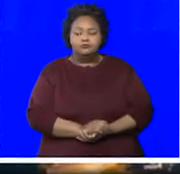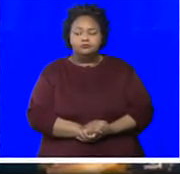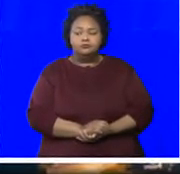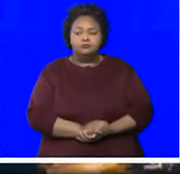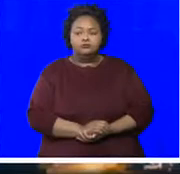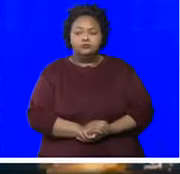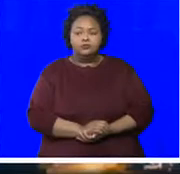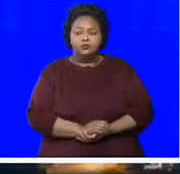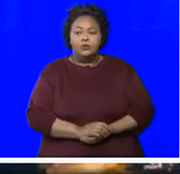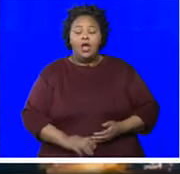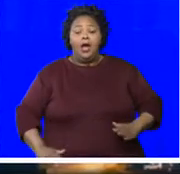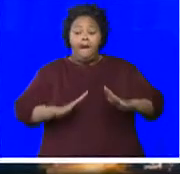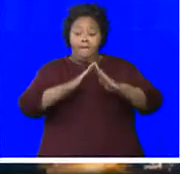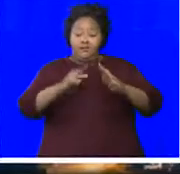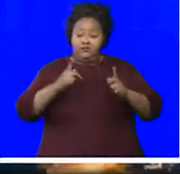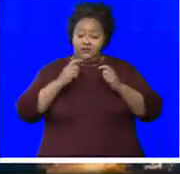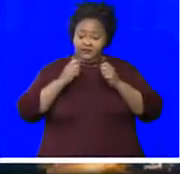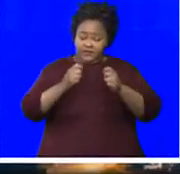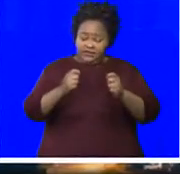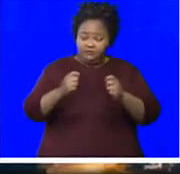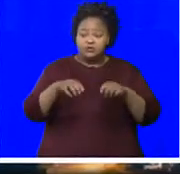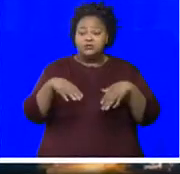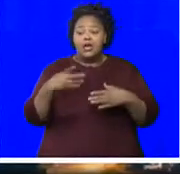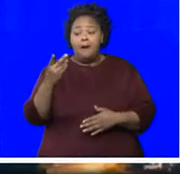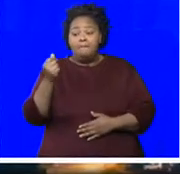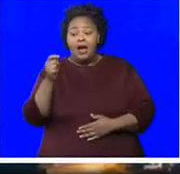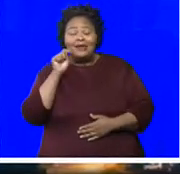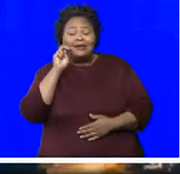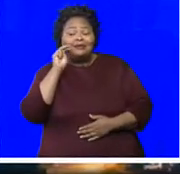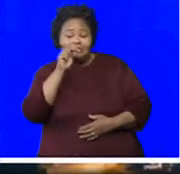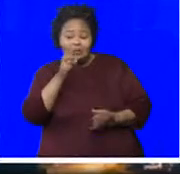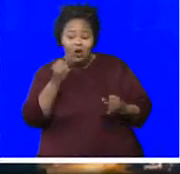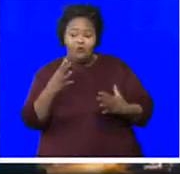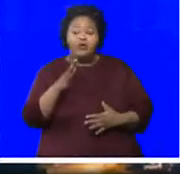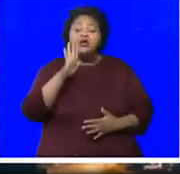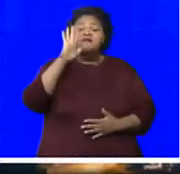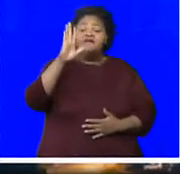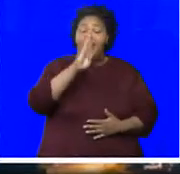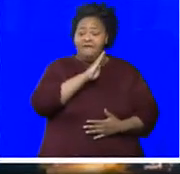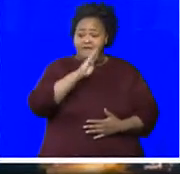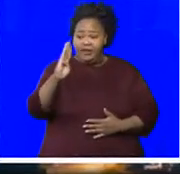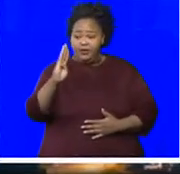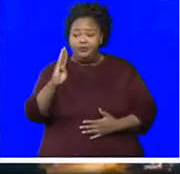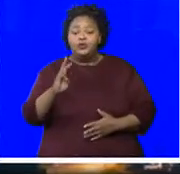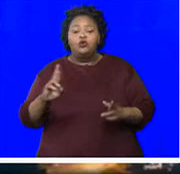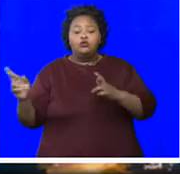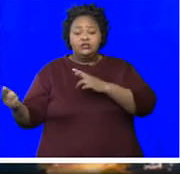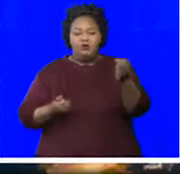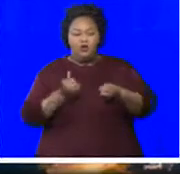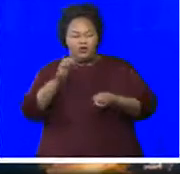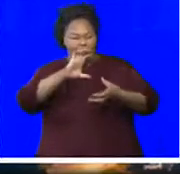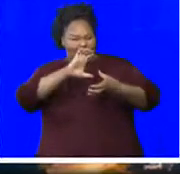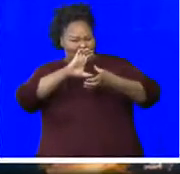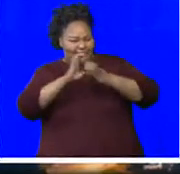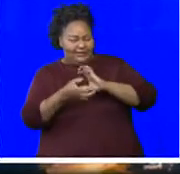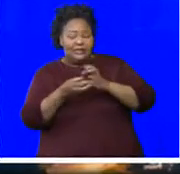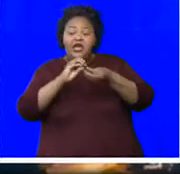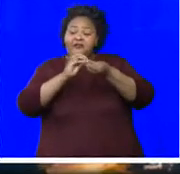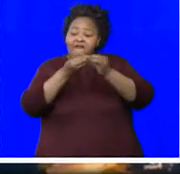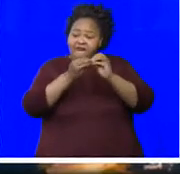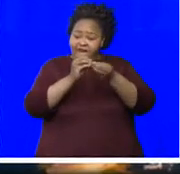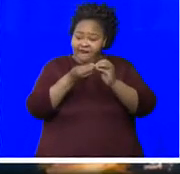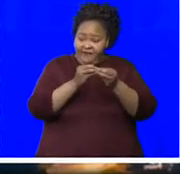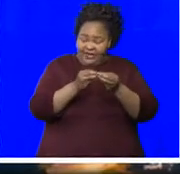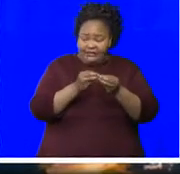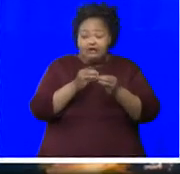Litiko letemisebenti lemikhulu nekuthutha lidzinga imali engetulu kwetigitsigitsi letisihlanu temalangeni 5 billion emalangeni